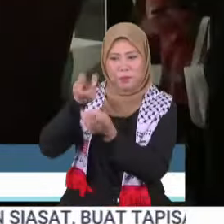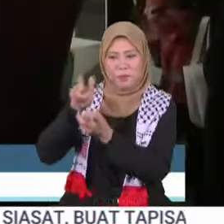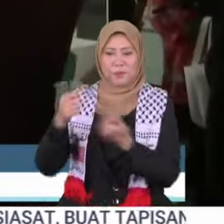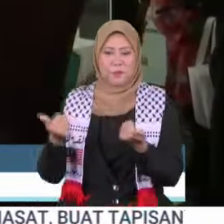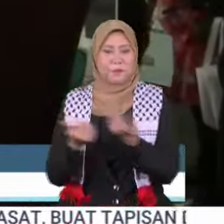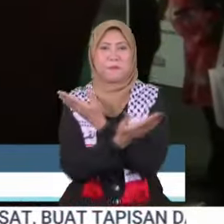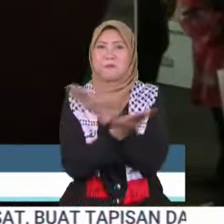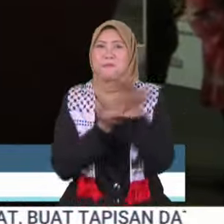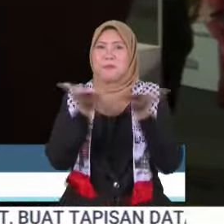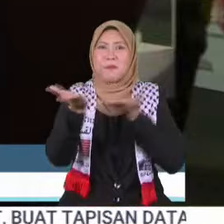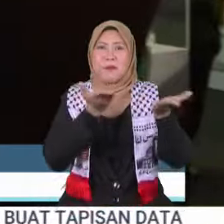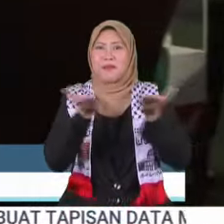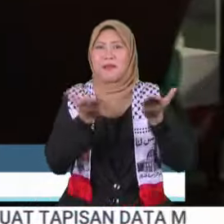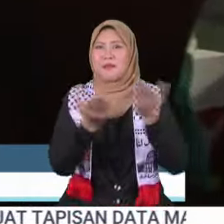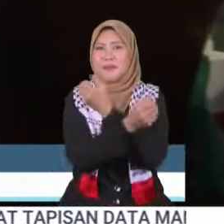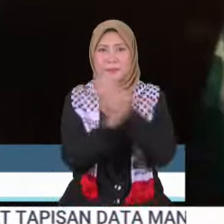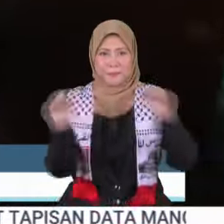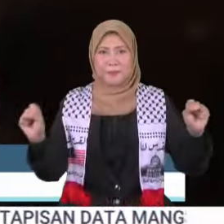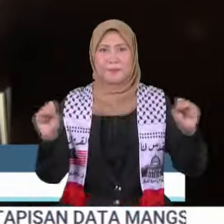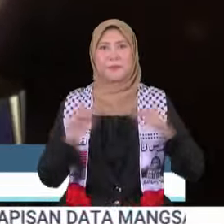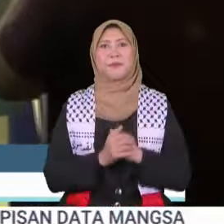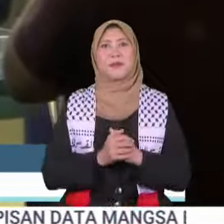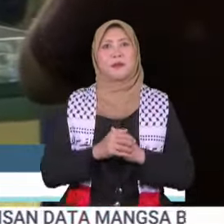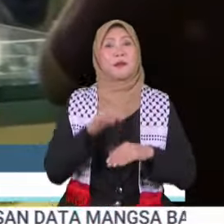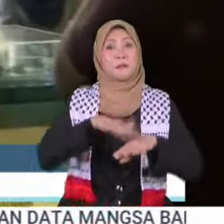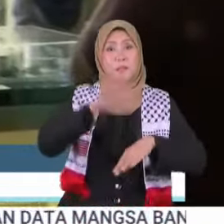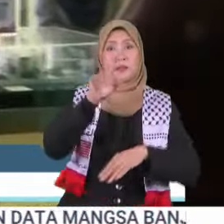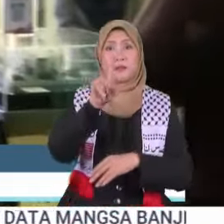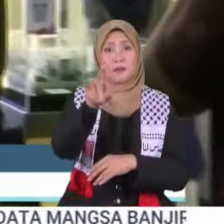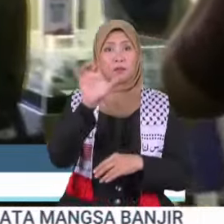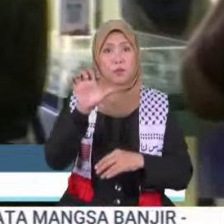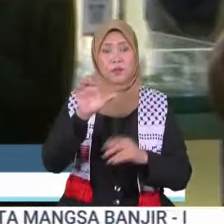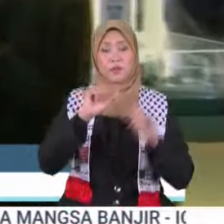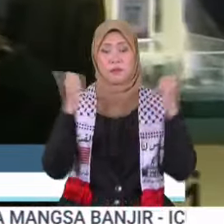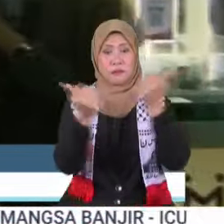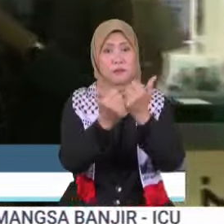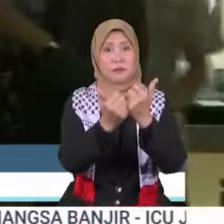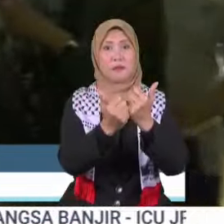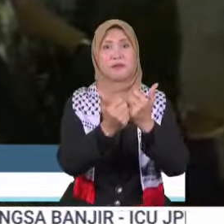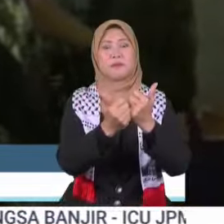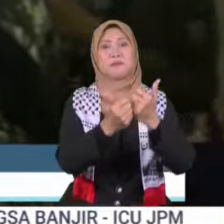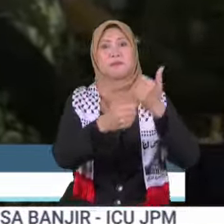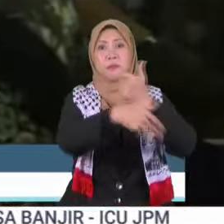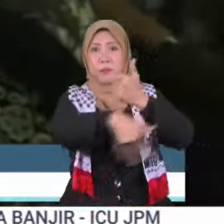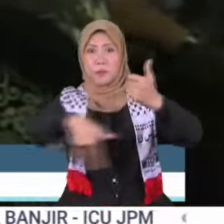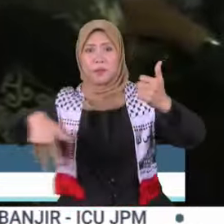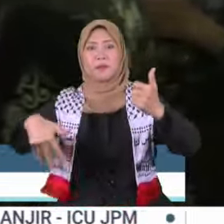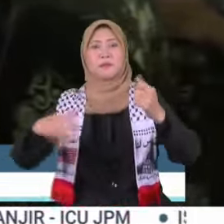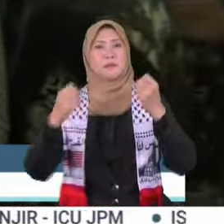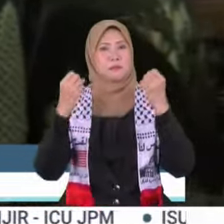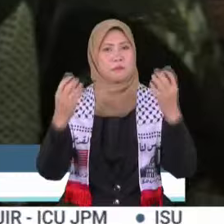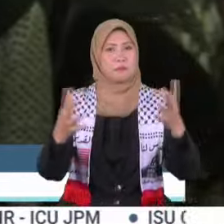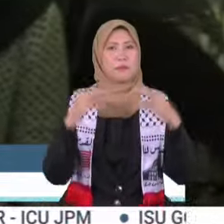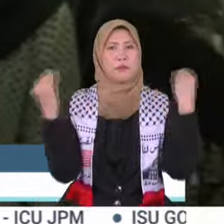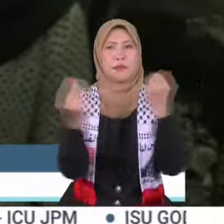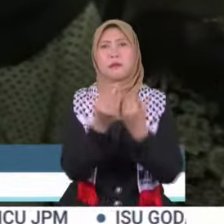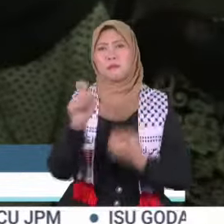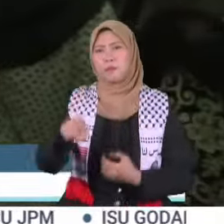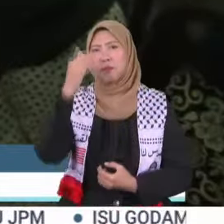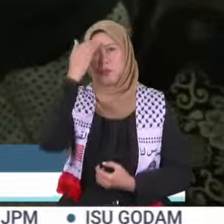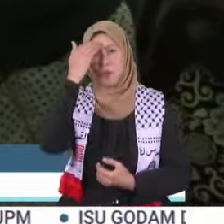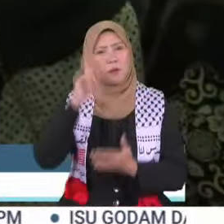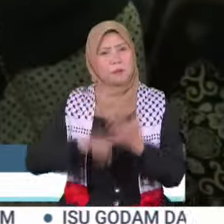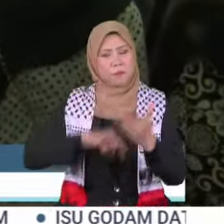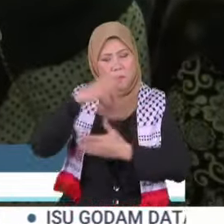perkhidmatan disediakan. Lebih 100 reruai agensi dan kementerian dibuka bagi masyarakat mengetahui lebih lanjut inisiatif telah